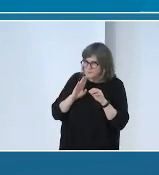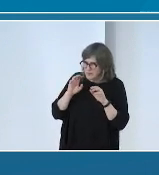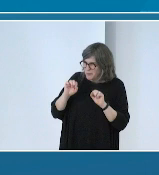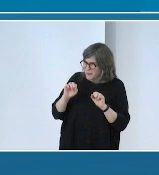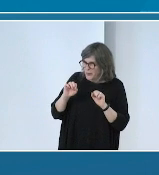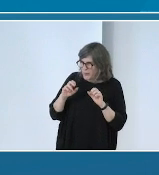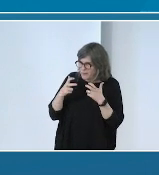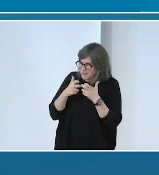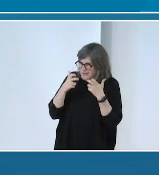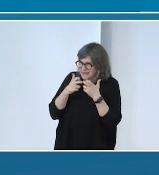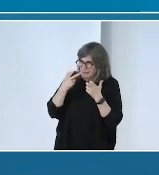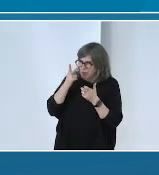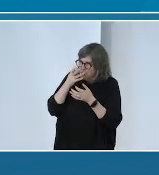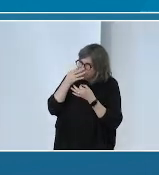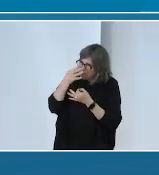peu